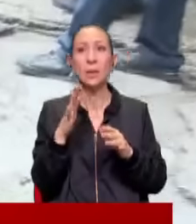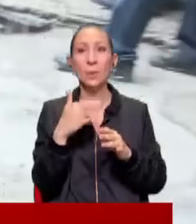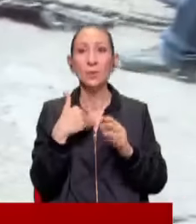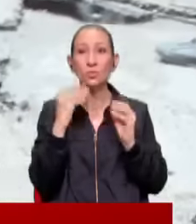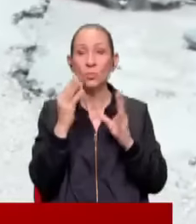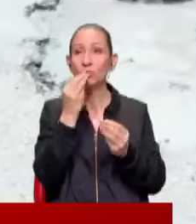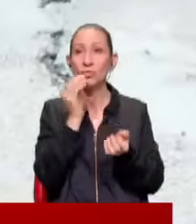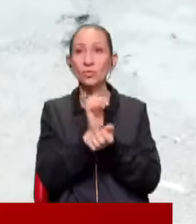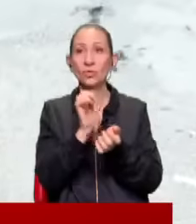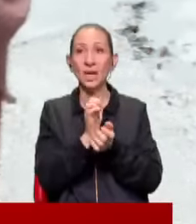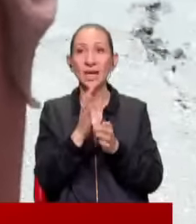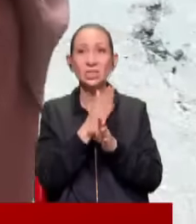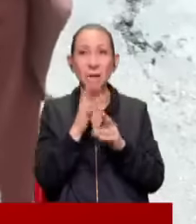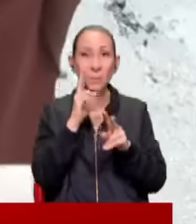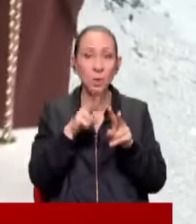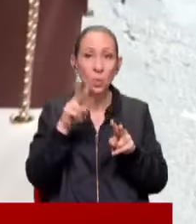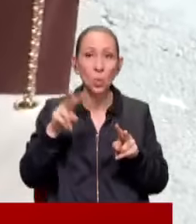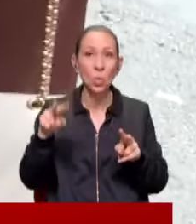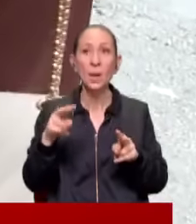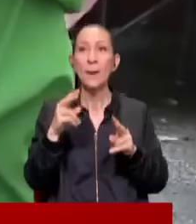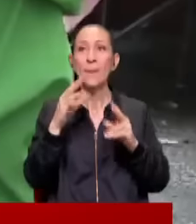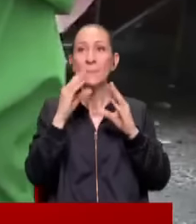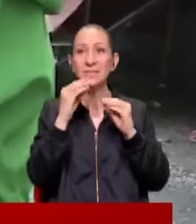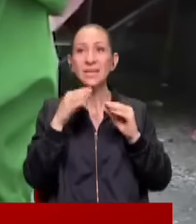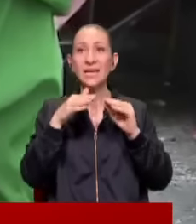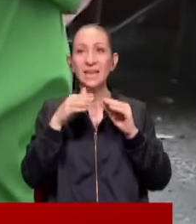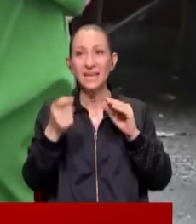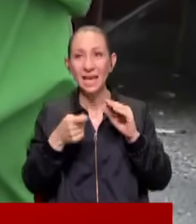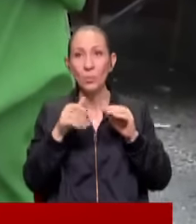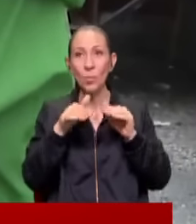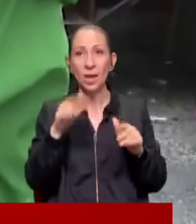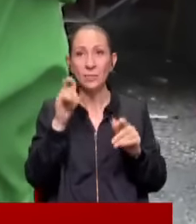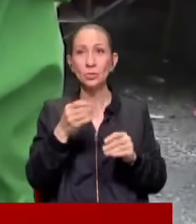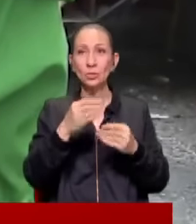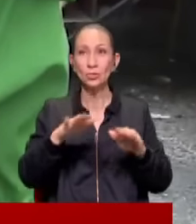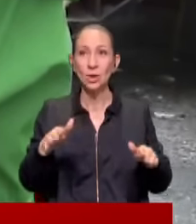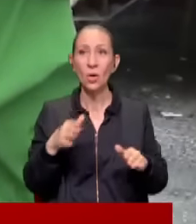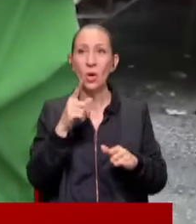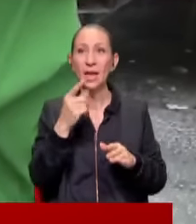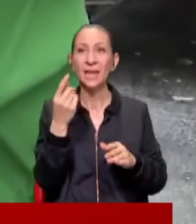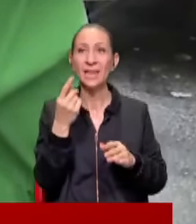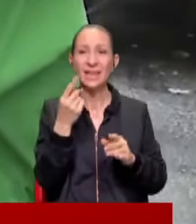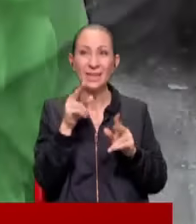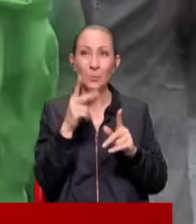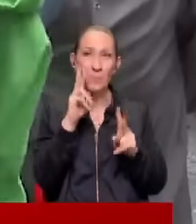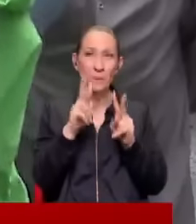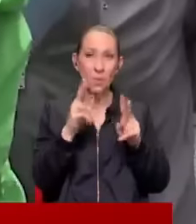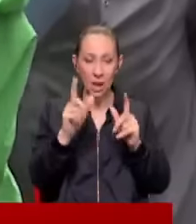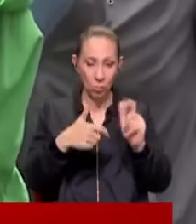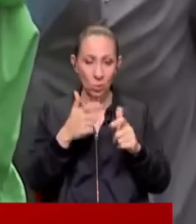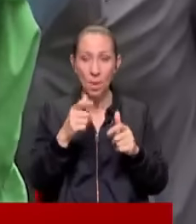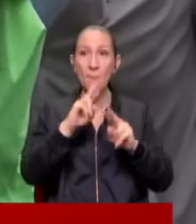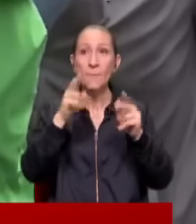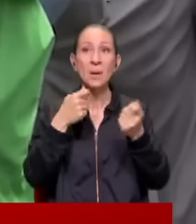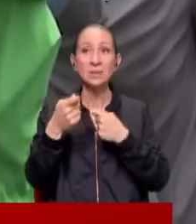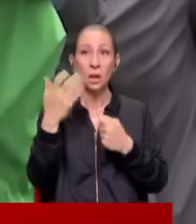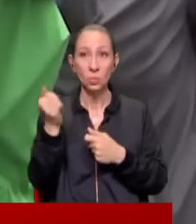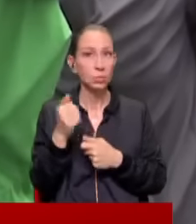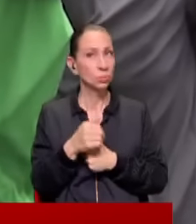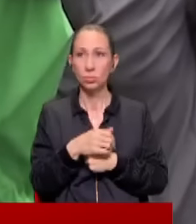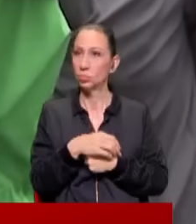çoğunlukla mutfak eşyası bakıyorum. Ya çoğunlukla pasta, kek, börek yapıyoruz ya çocuklarımıza. Öyle tarz şeyler bakıyorum. Mağazalardan peki alabiliyor